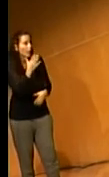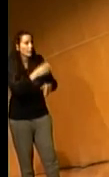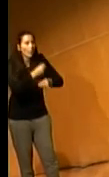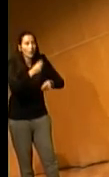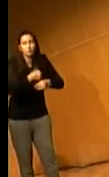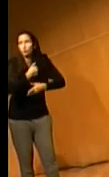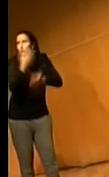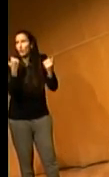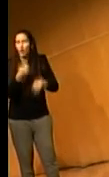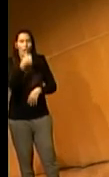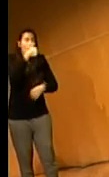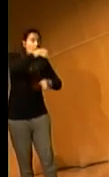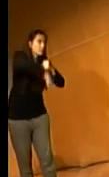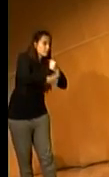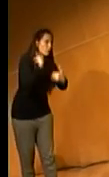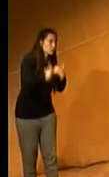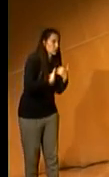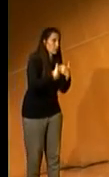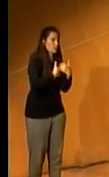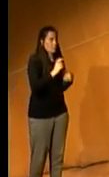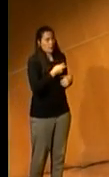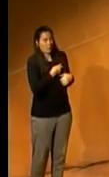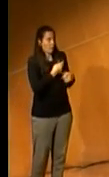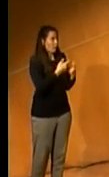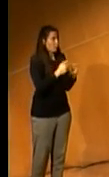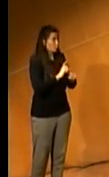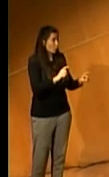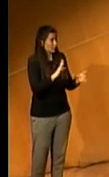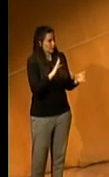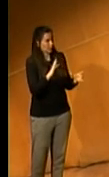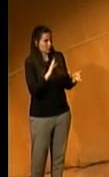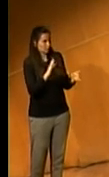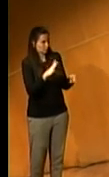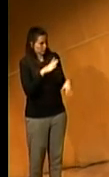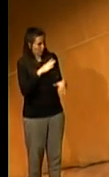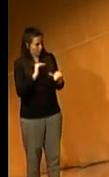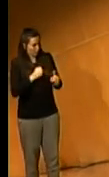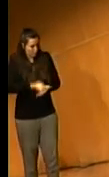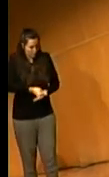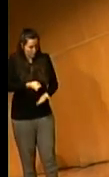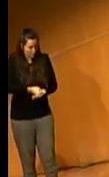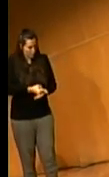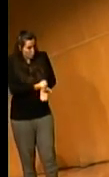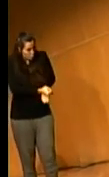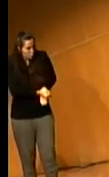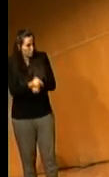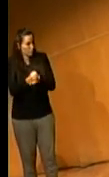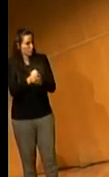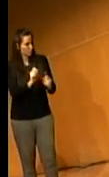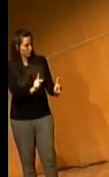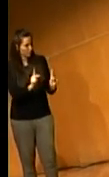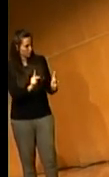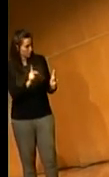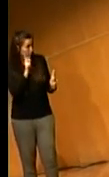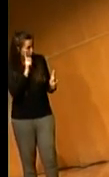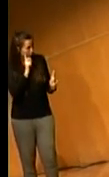rien, un type de handicap, etc. Mais est-ce que vous avez un support pédagogique, par exemple ? Non. Parce que ça reste quand même